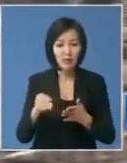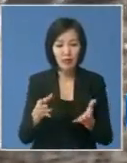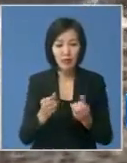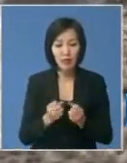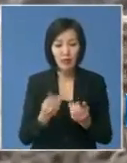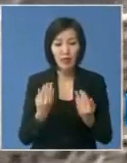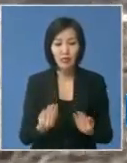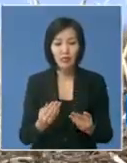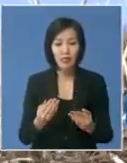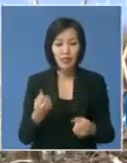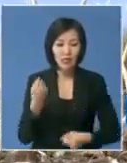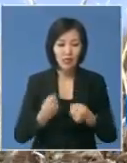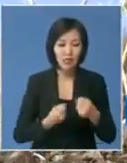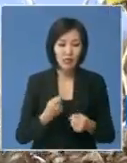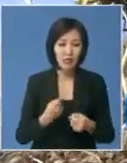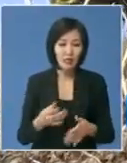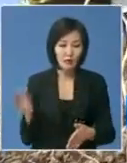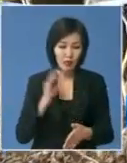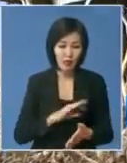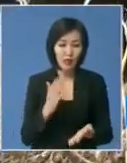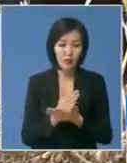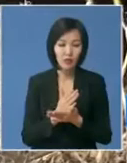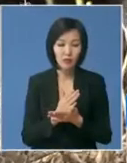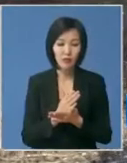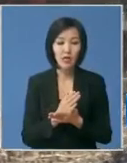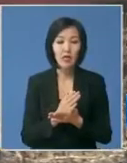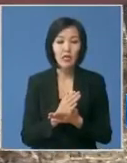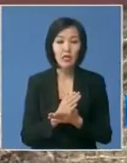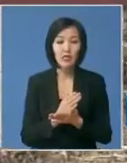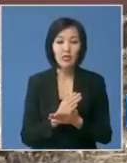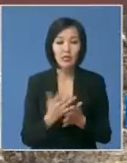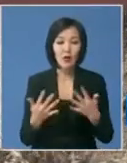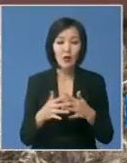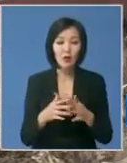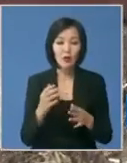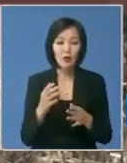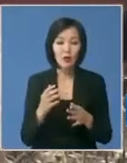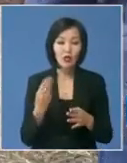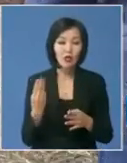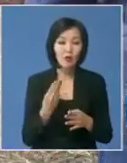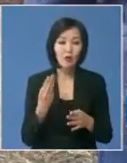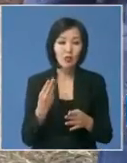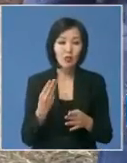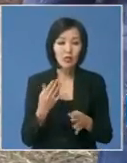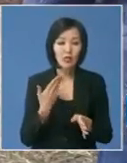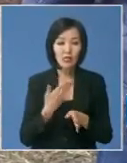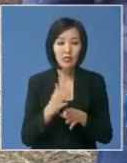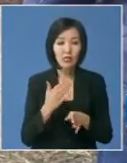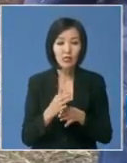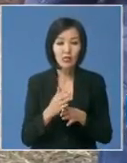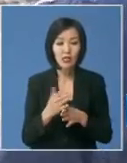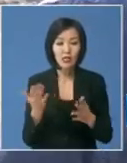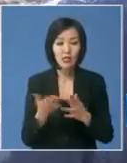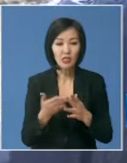қол жеткізген техникалар игілікке жарап тұр дейді шаруа. Дегенмен диқандар үшін несие алуға қойылатын талаптар жеңілдесе деген өтінішті айтып